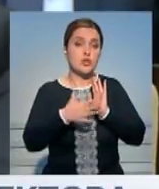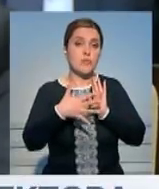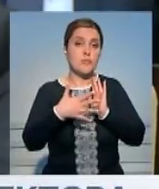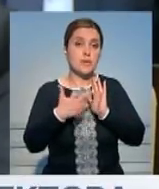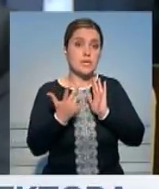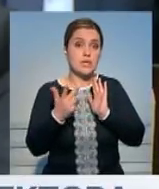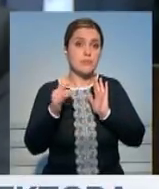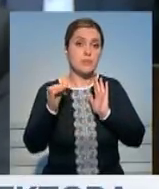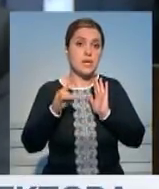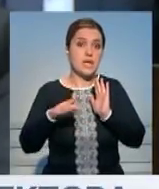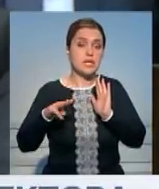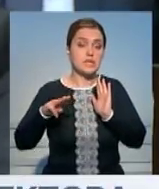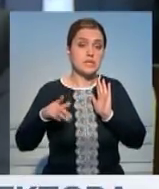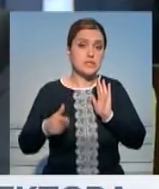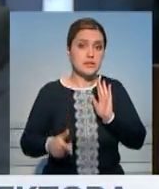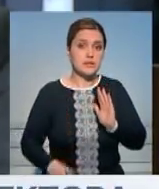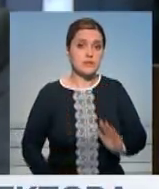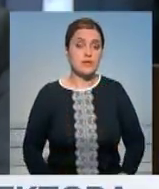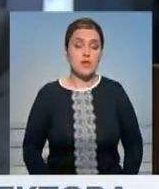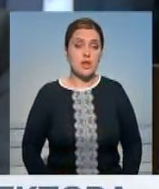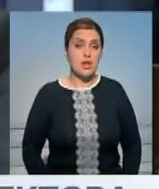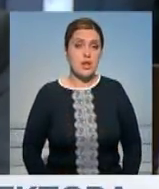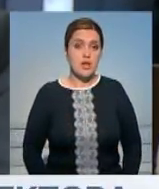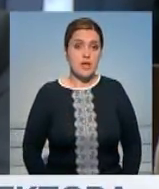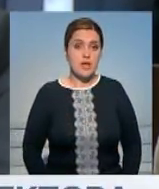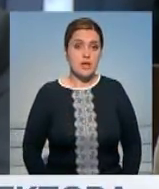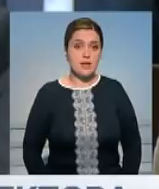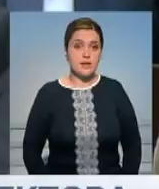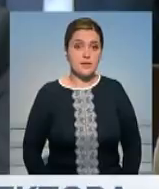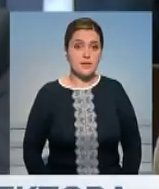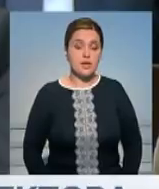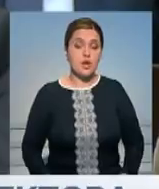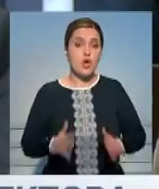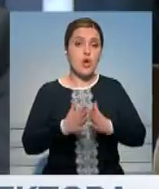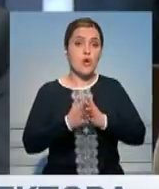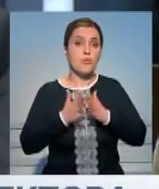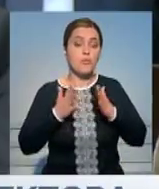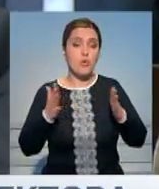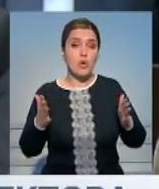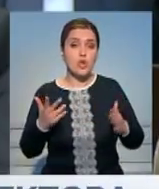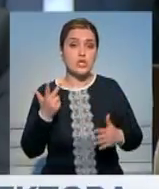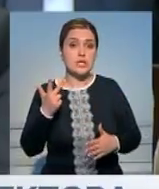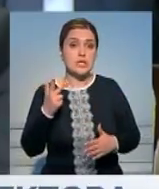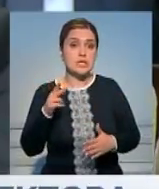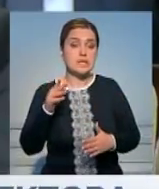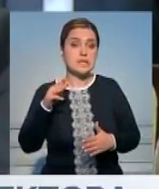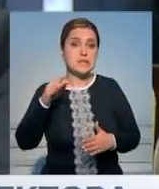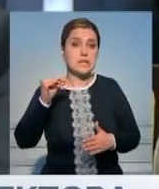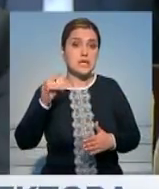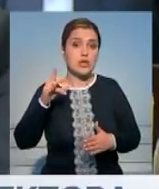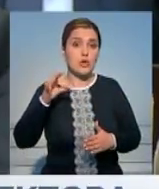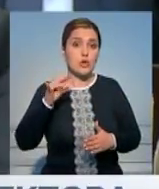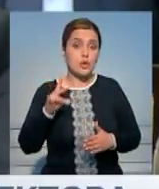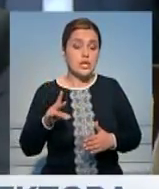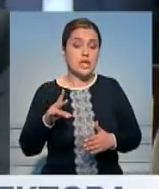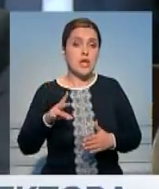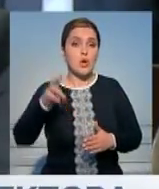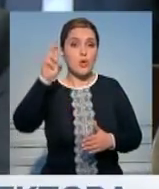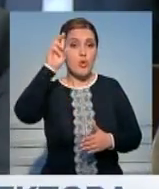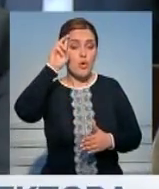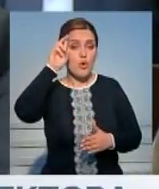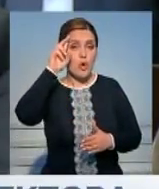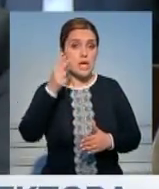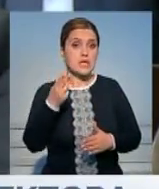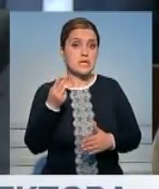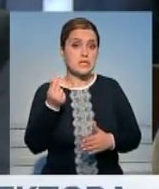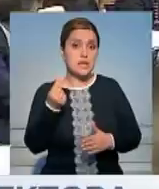653 миллиардов тенге. Таким образом, более 3 триллионов тенге государственных средств